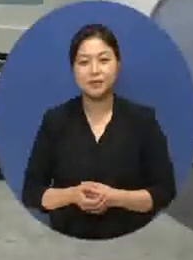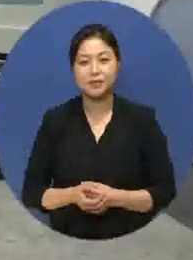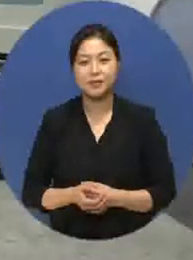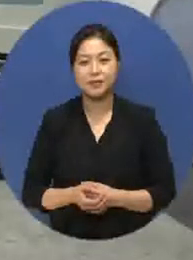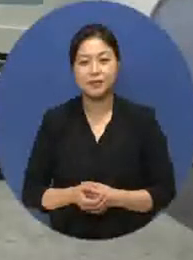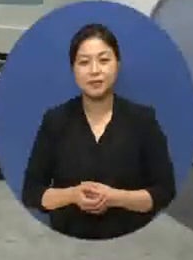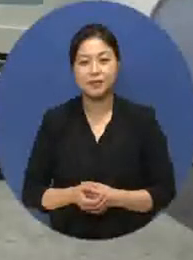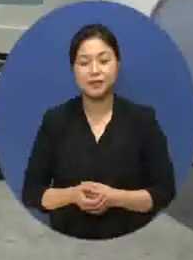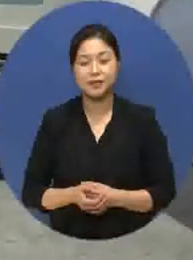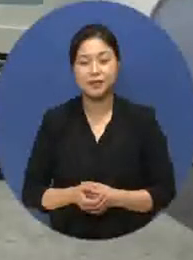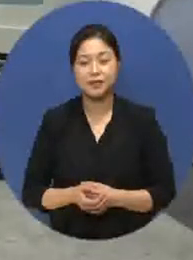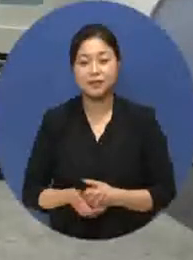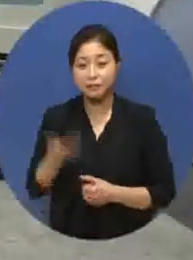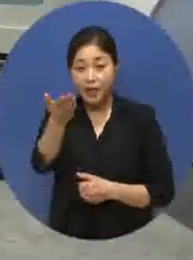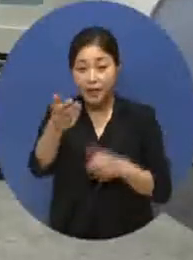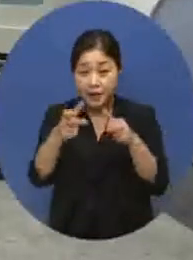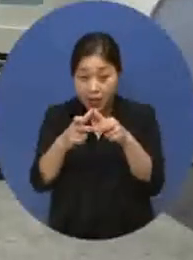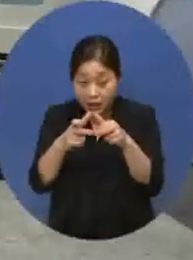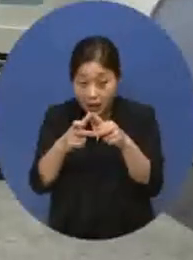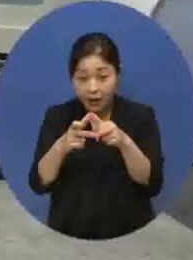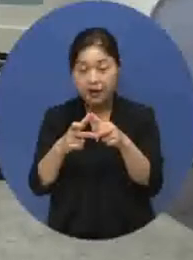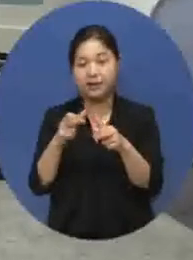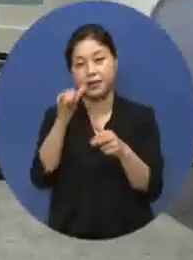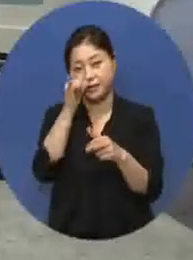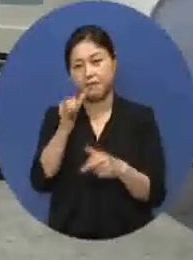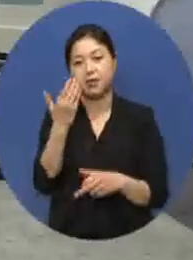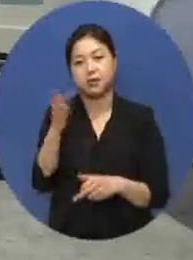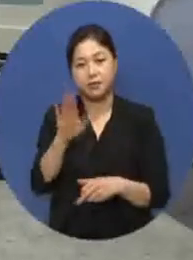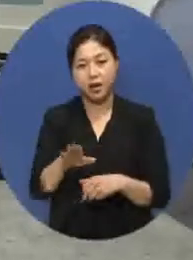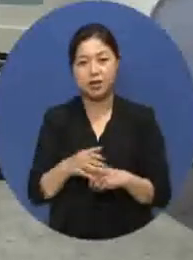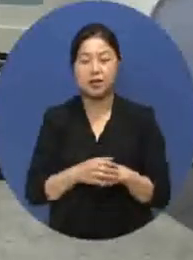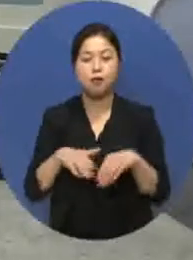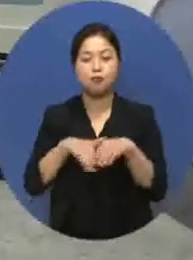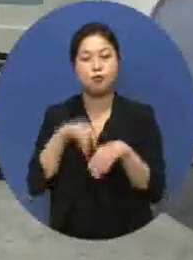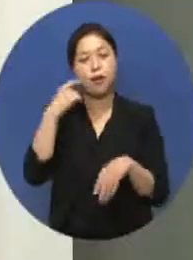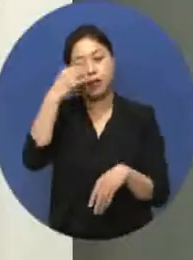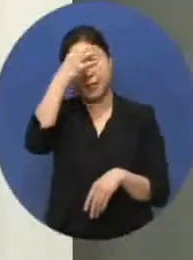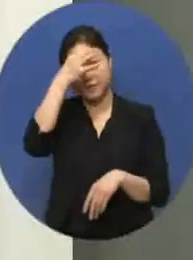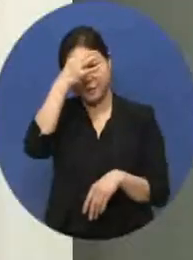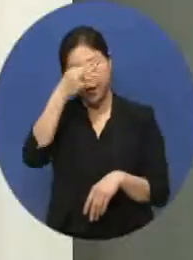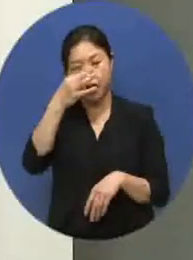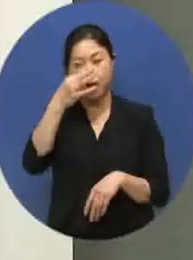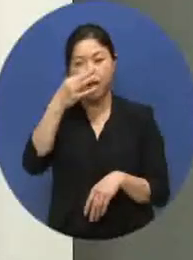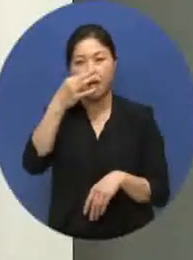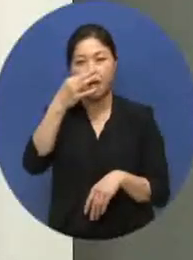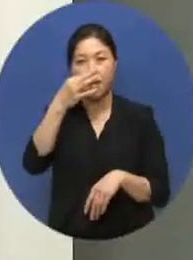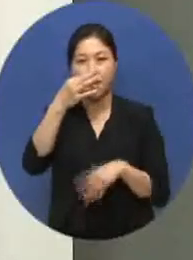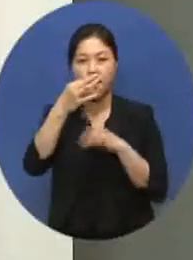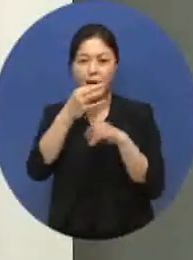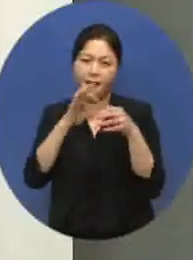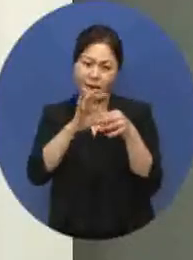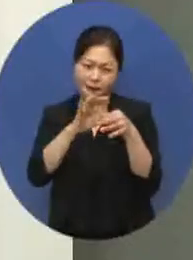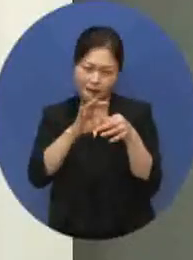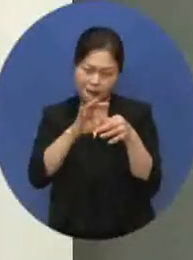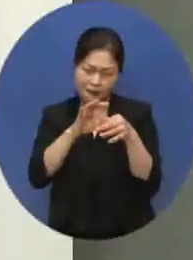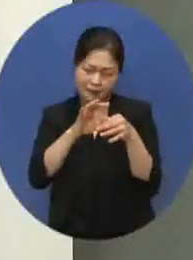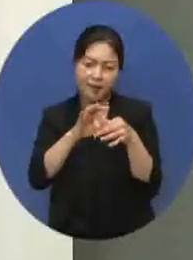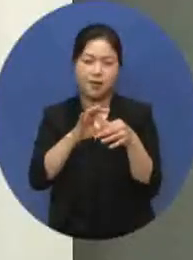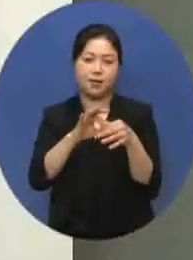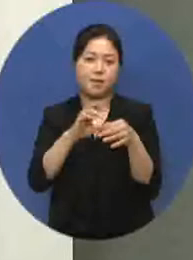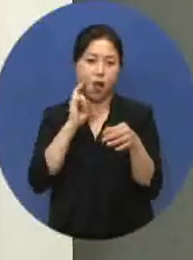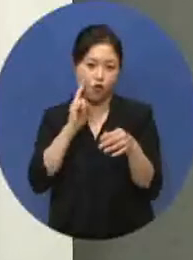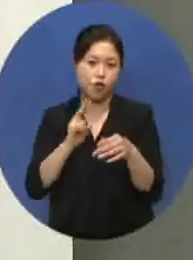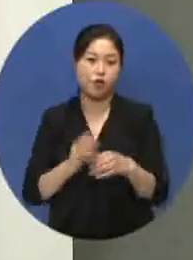장애를 가지고 계시면서도 예. 본인이 문화예술에 깊이 관여하고 싶고 예, 예.